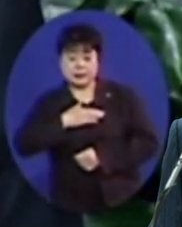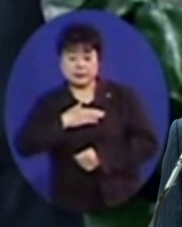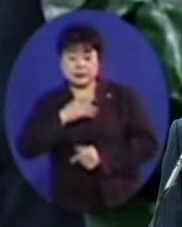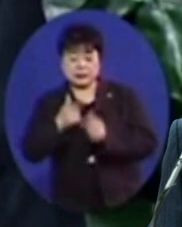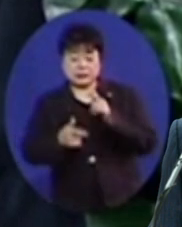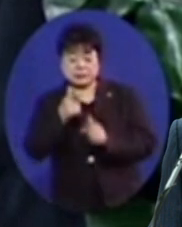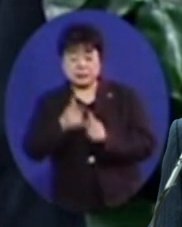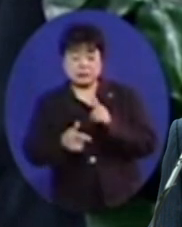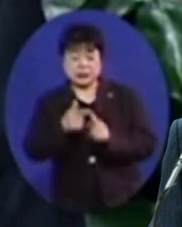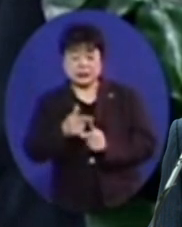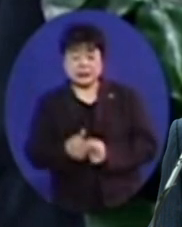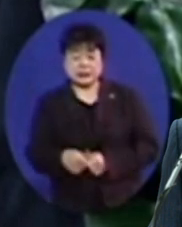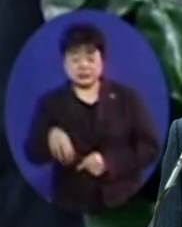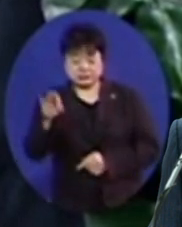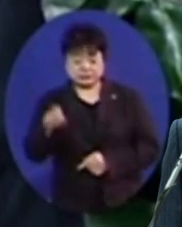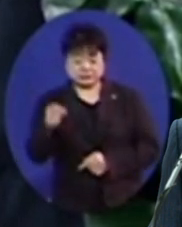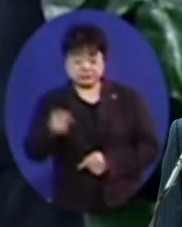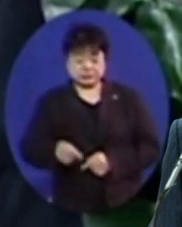같다.